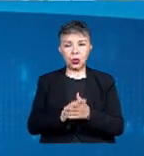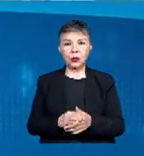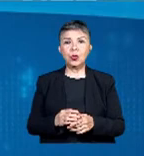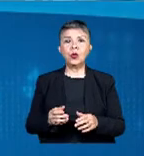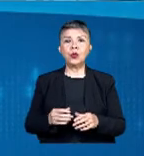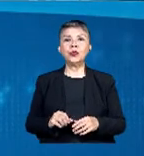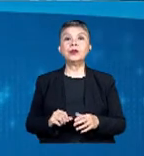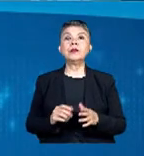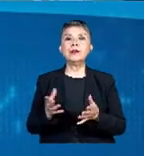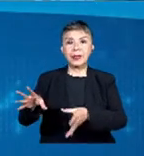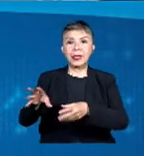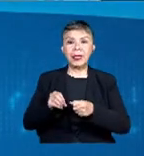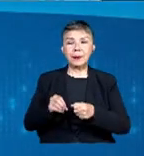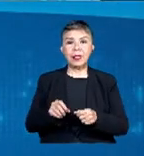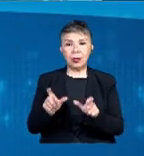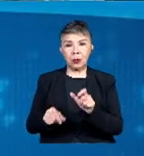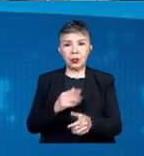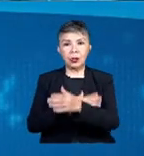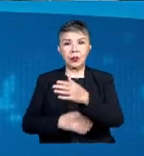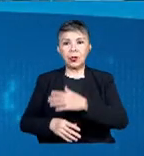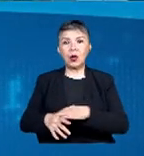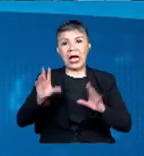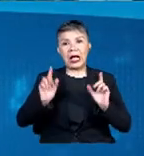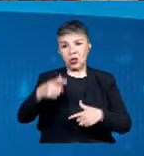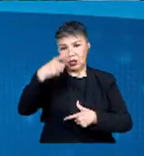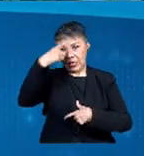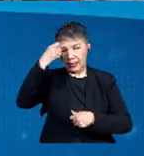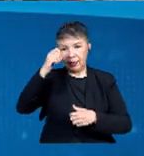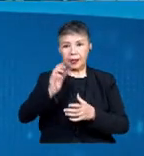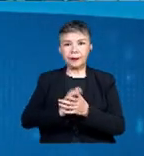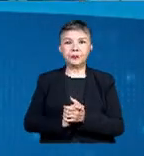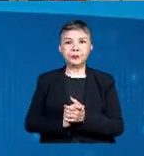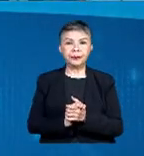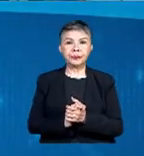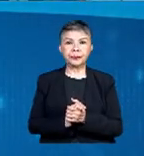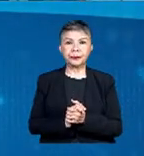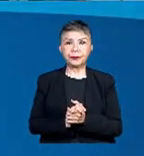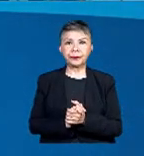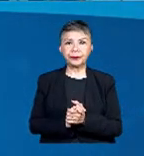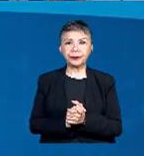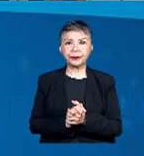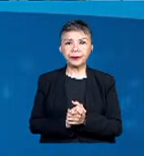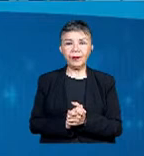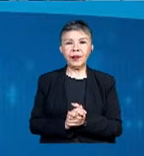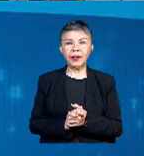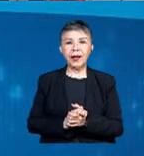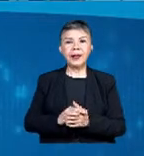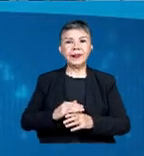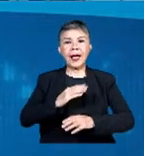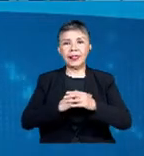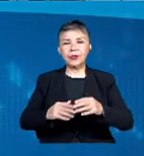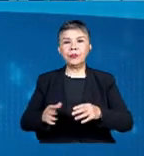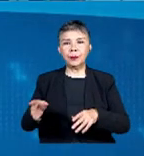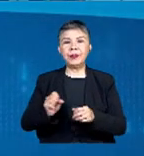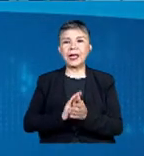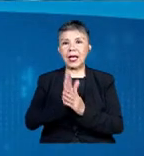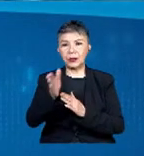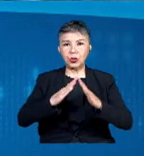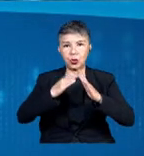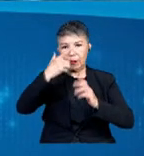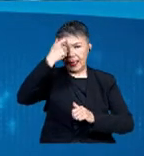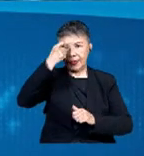terjadi apa-apa dengan mereka. Karena itu selama ini di sanalah atlet-atlet disabilitas kita